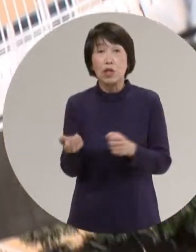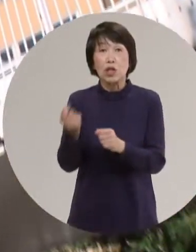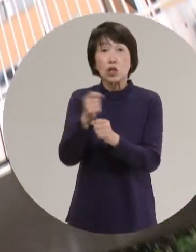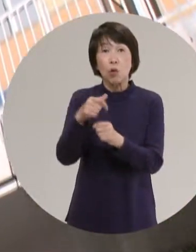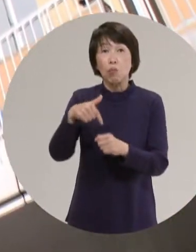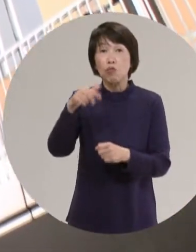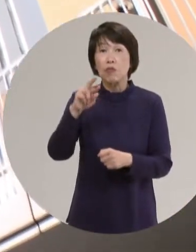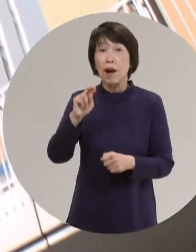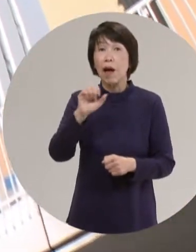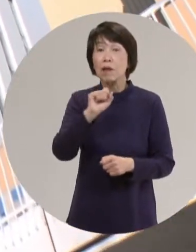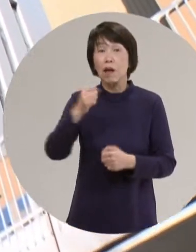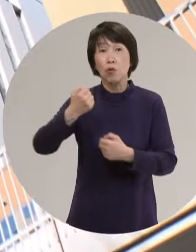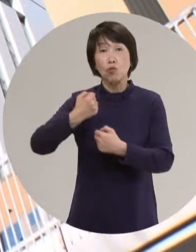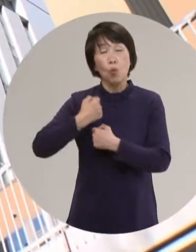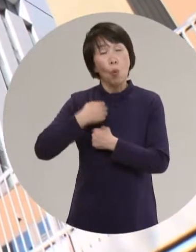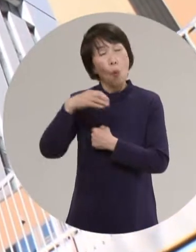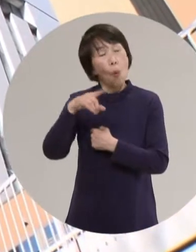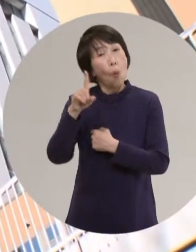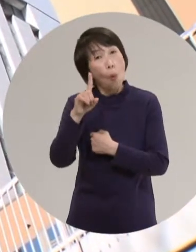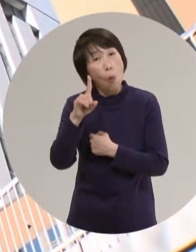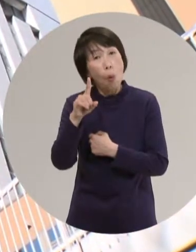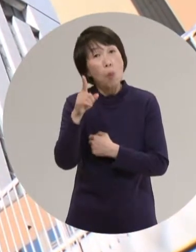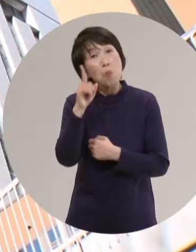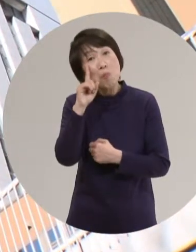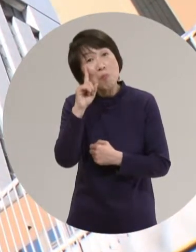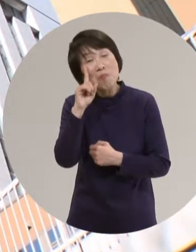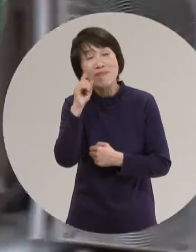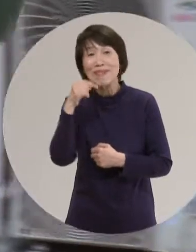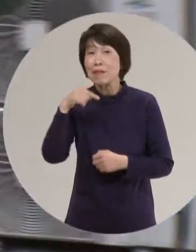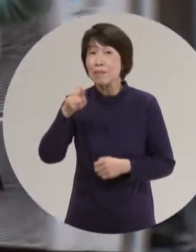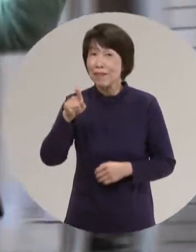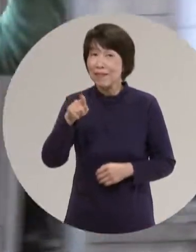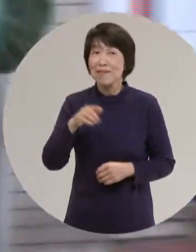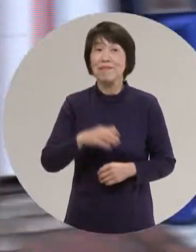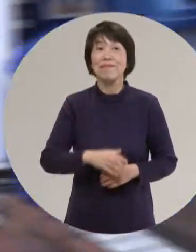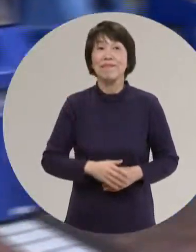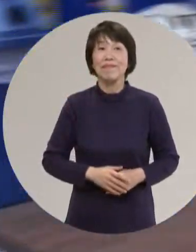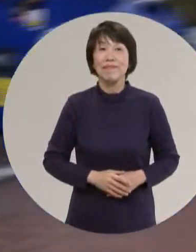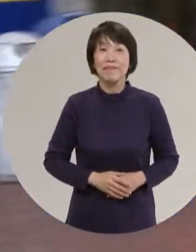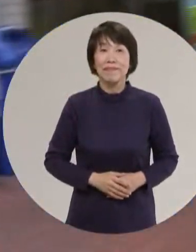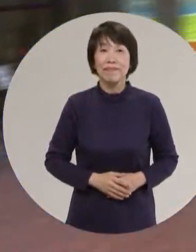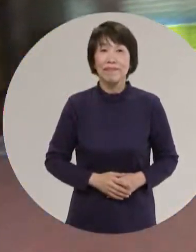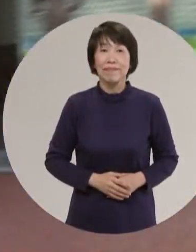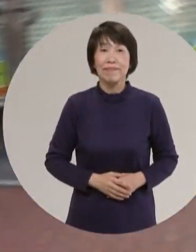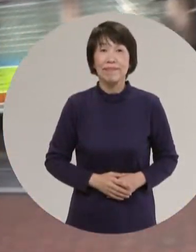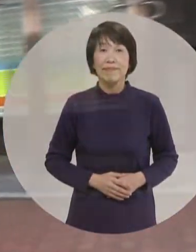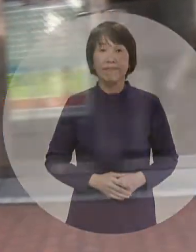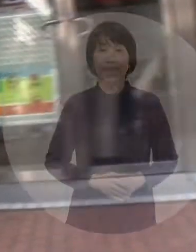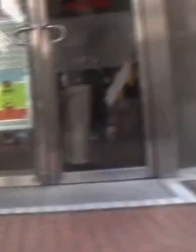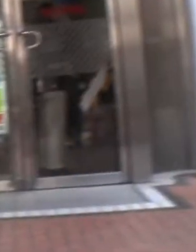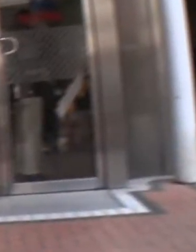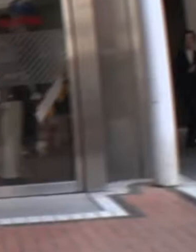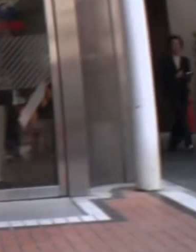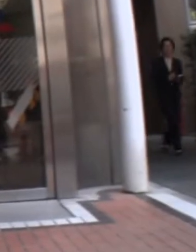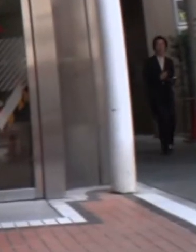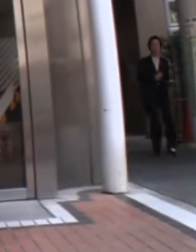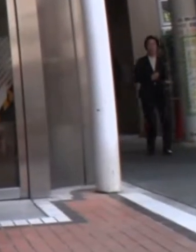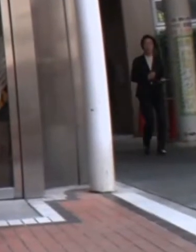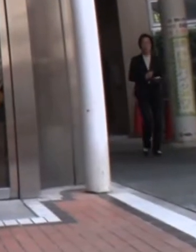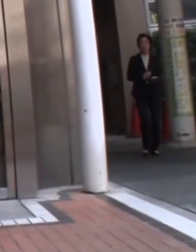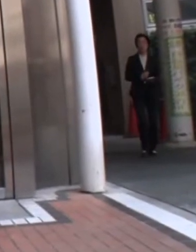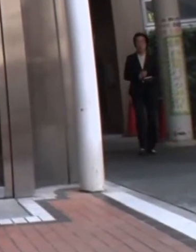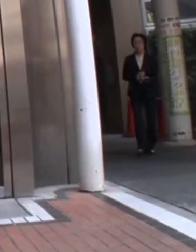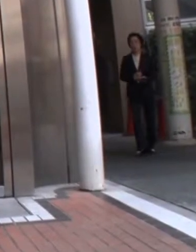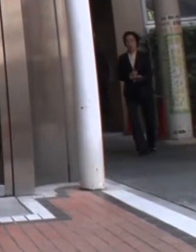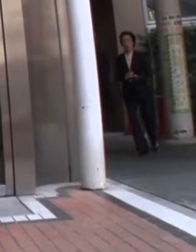企業プラザ兵庫ってどんなところなんでしょうか。日野上さんと一緒にお伺いしてみました。